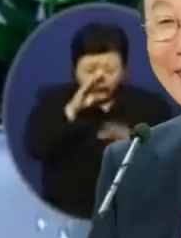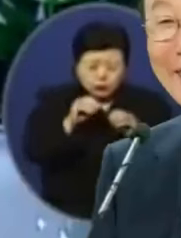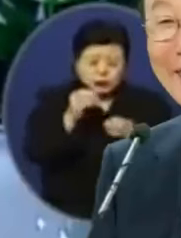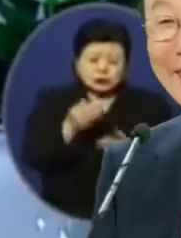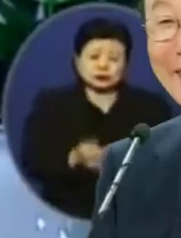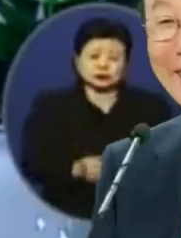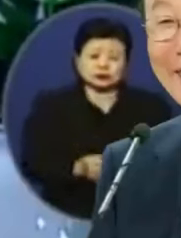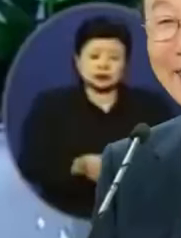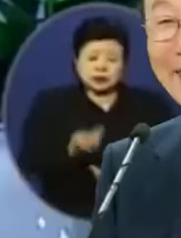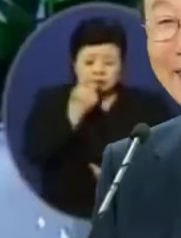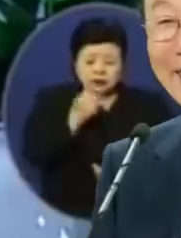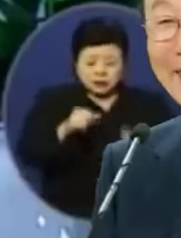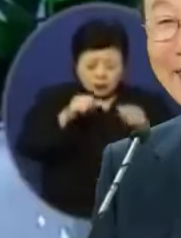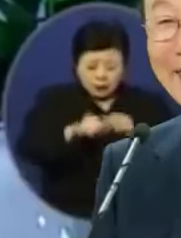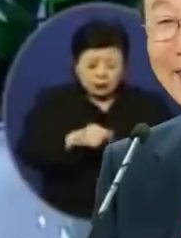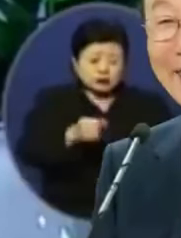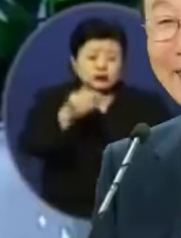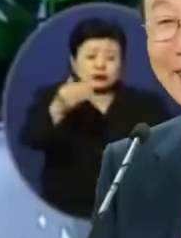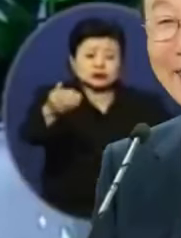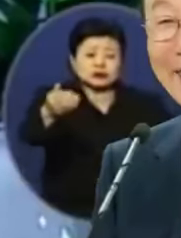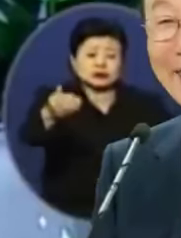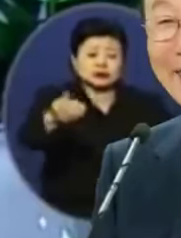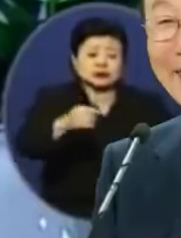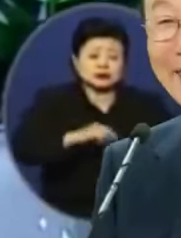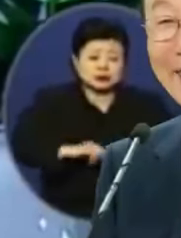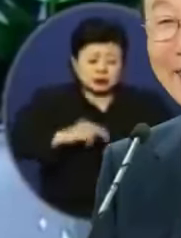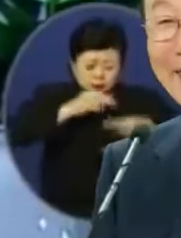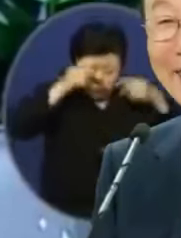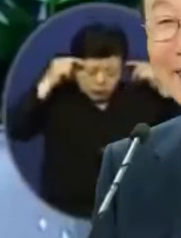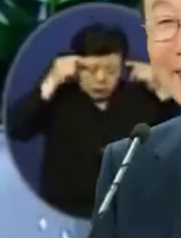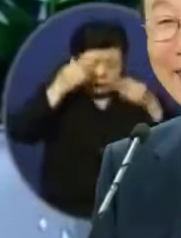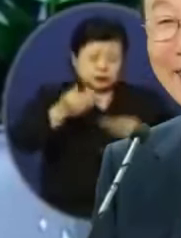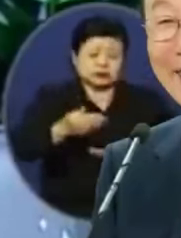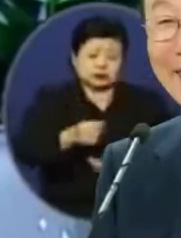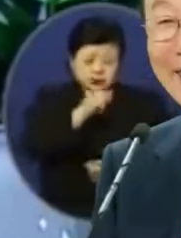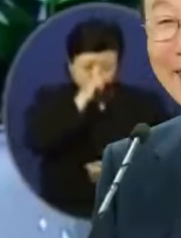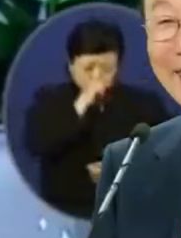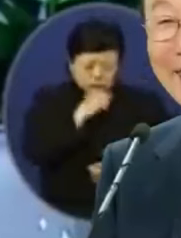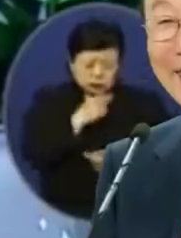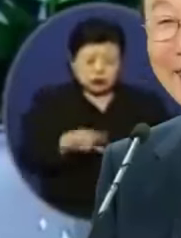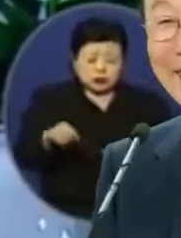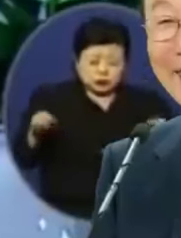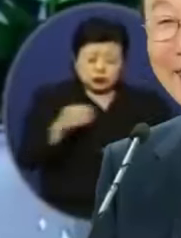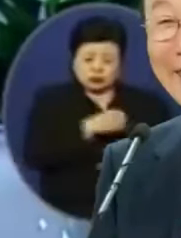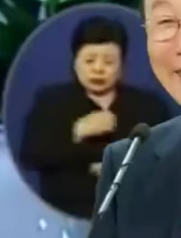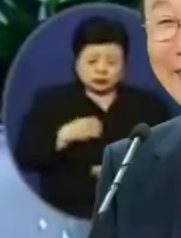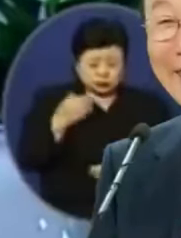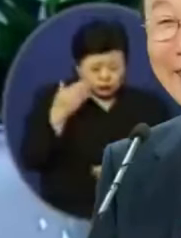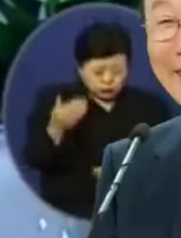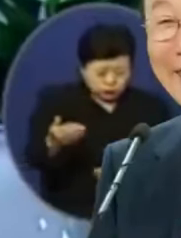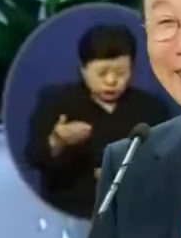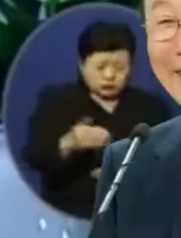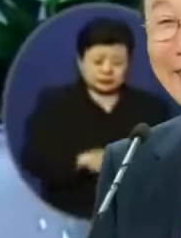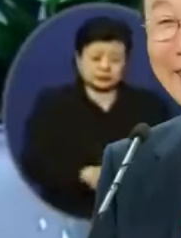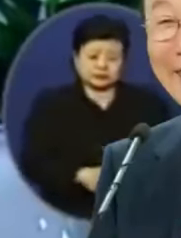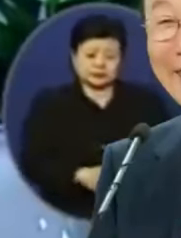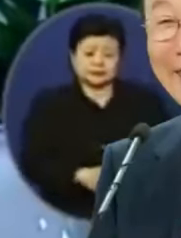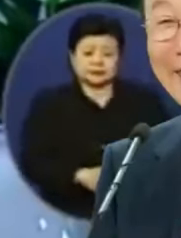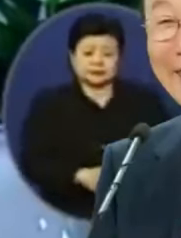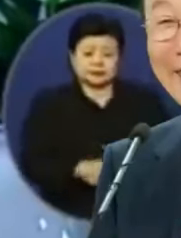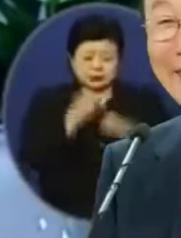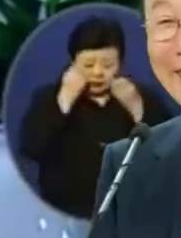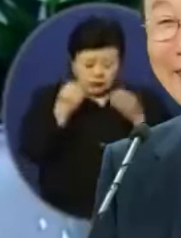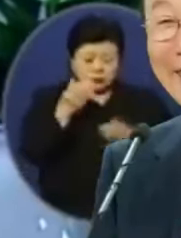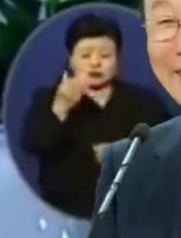고치시며 내 생명을 파멸해서 구속하시고 인자와 긍휼로 관을 씌우시며 좋은 것으로 내 소원을 만족해 하사 내 청춘으로 독수리같이